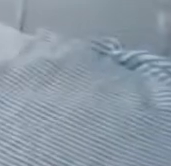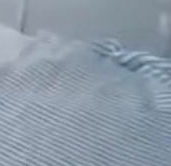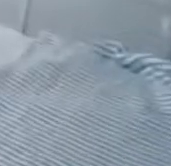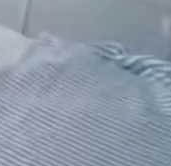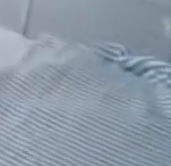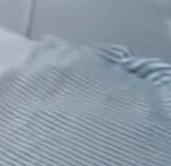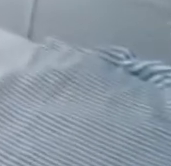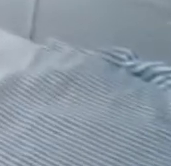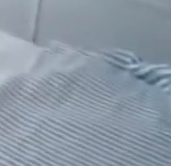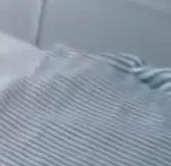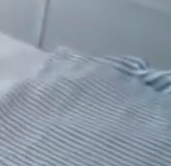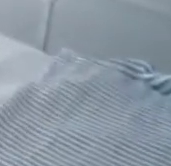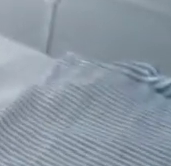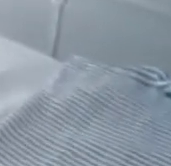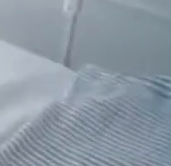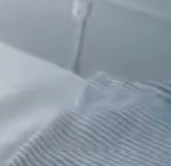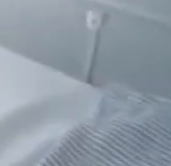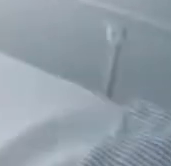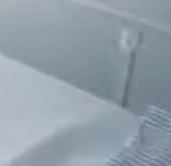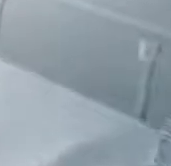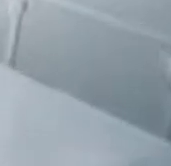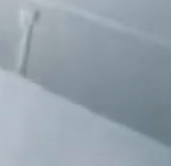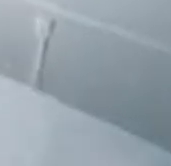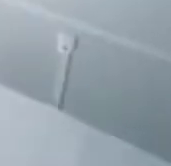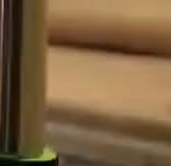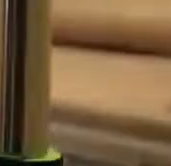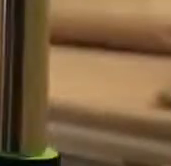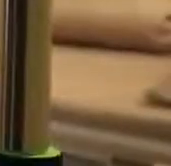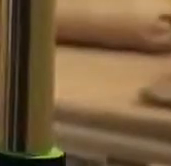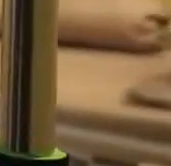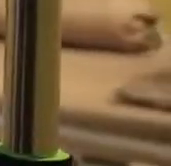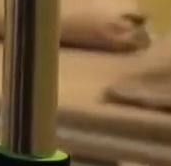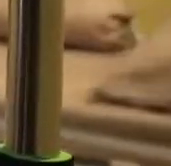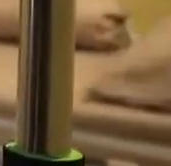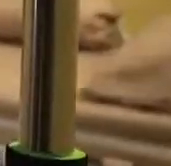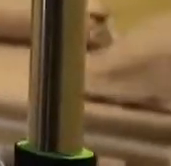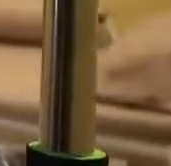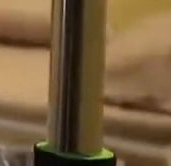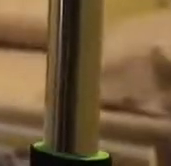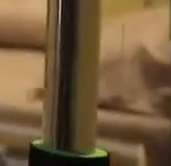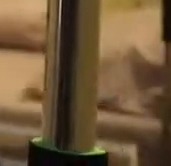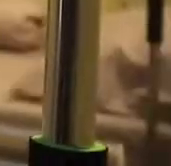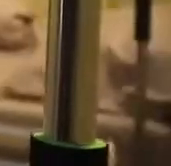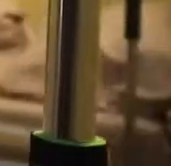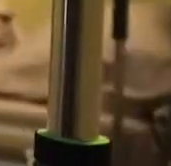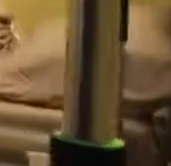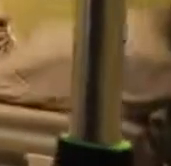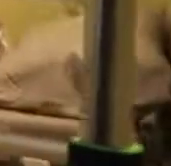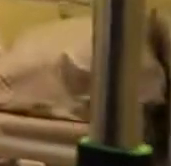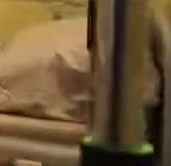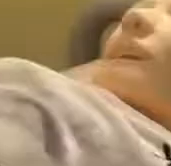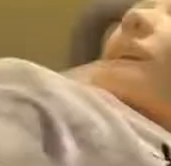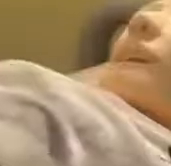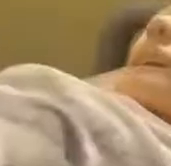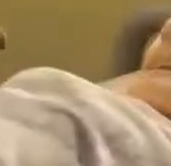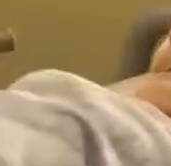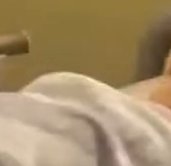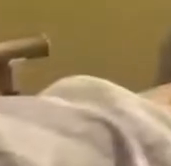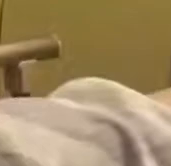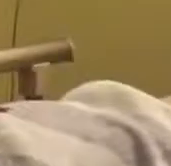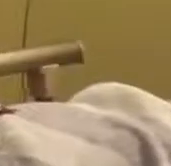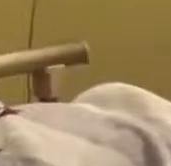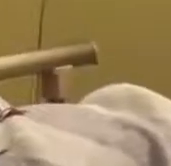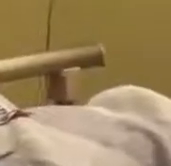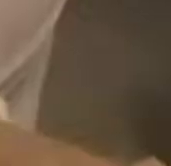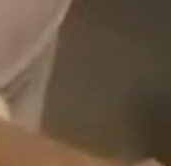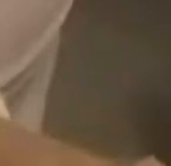daripada transformasi SMK kita senasional, 900 SMK yang akan berpartisipasi di